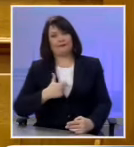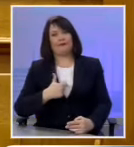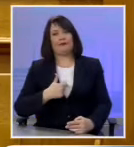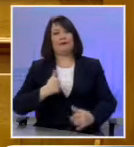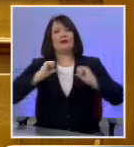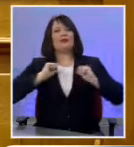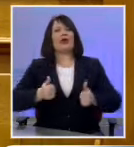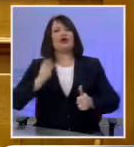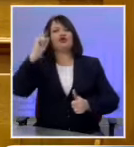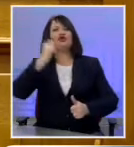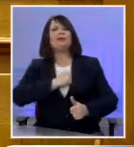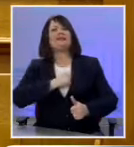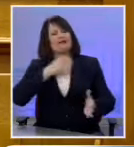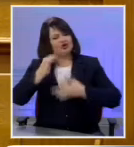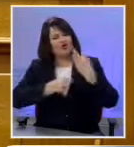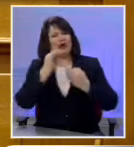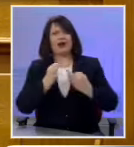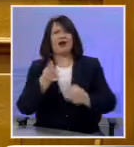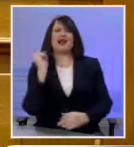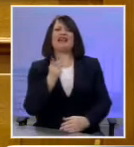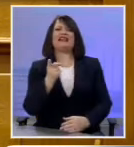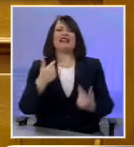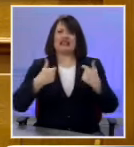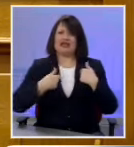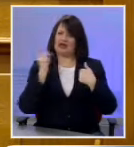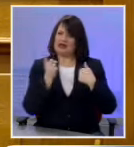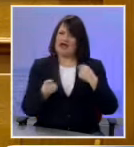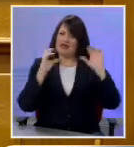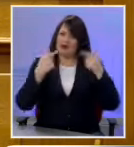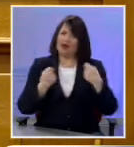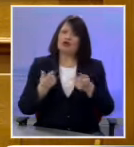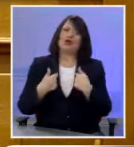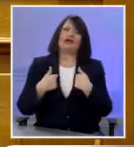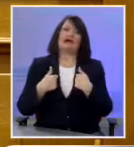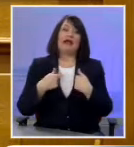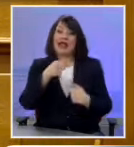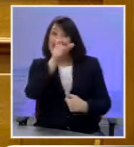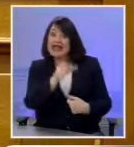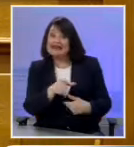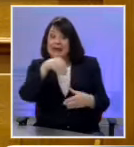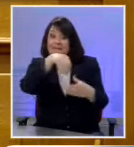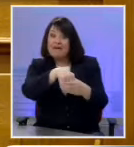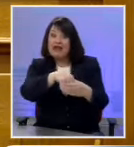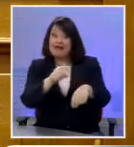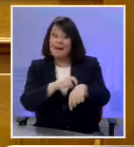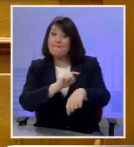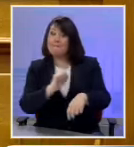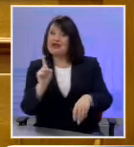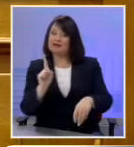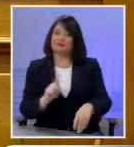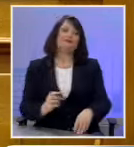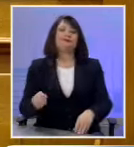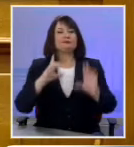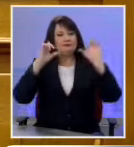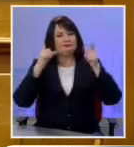το θάρρος της γνώμης του να κάνει κριτική και στο δικό του κόμμα. Μην παγιδεύεστε λοιπόν στη στιγμή. Η Νέα Δημοκρατία